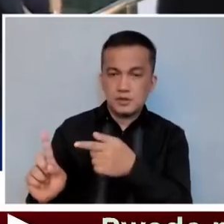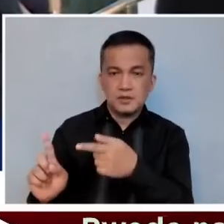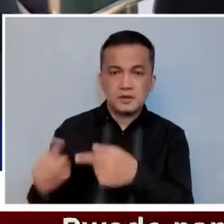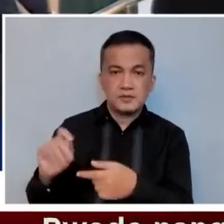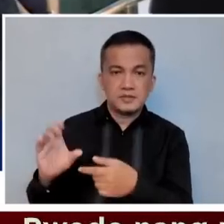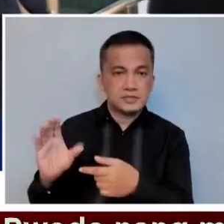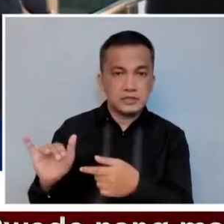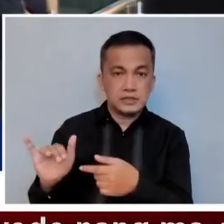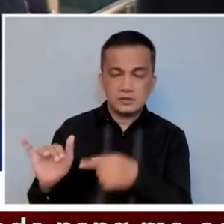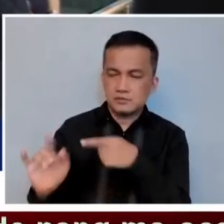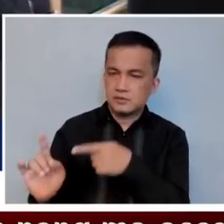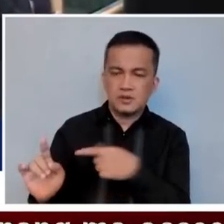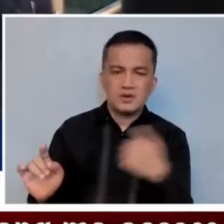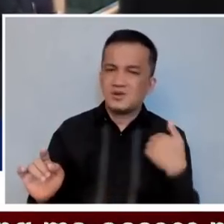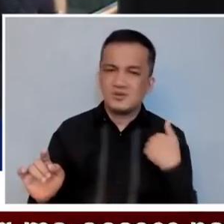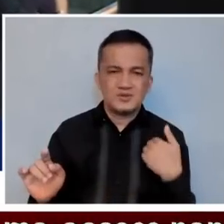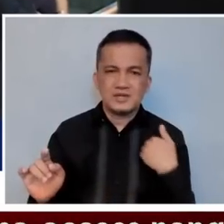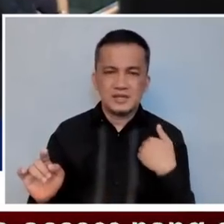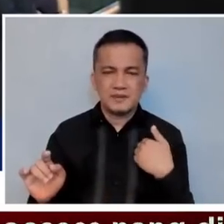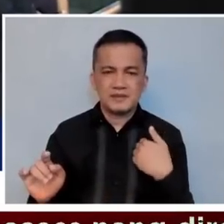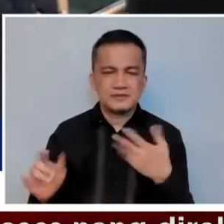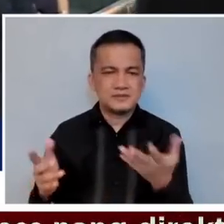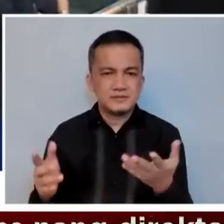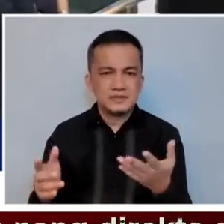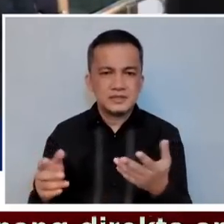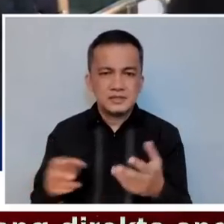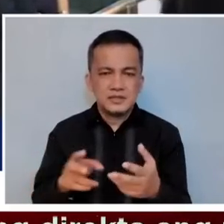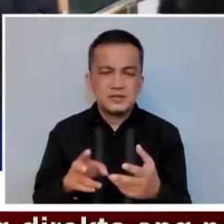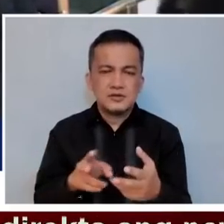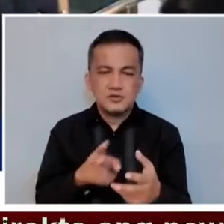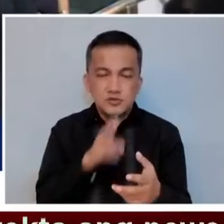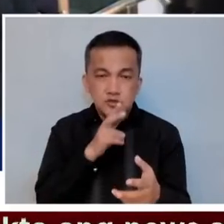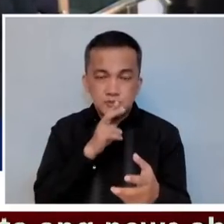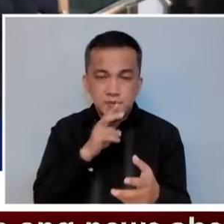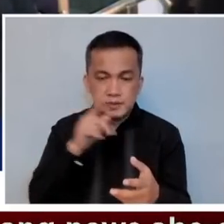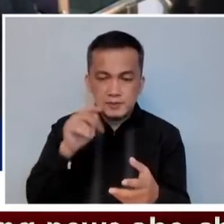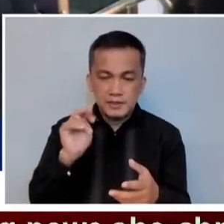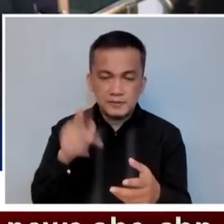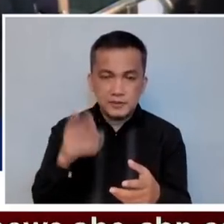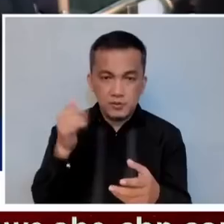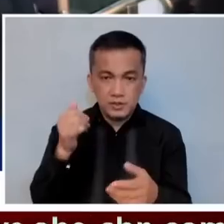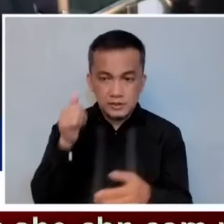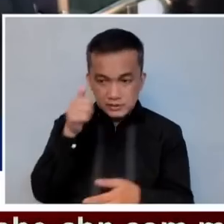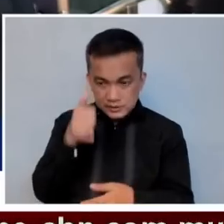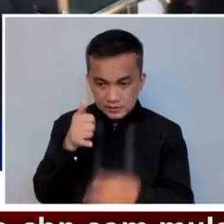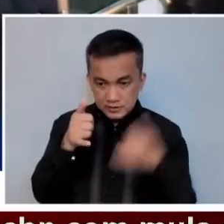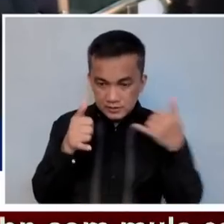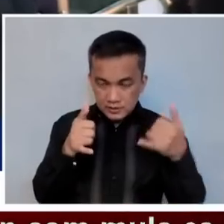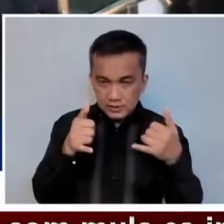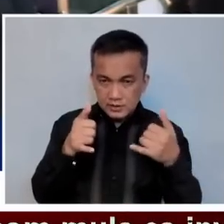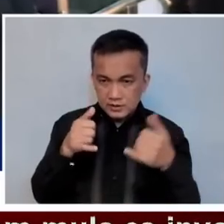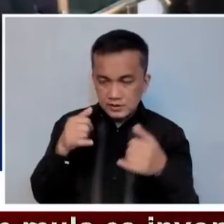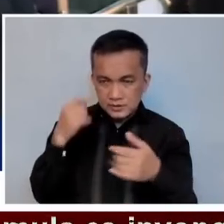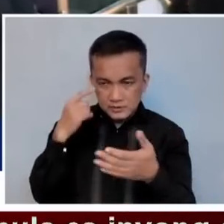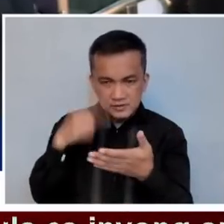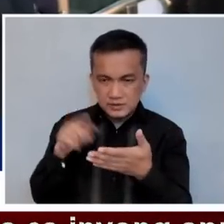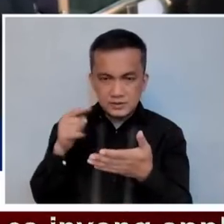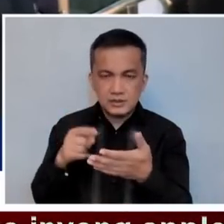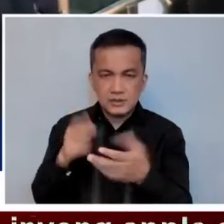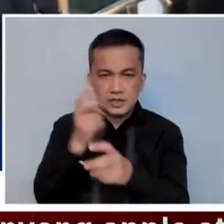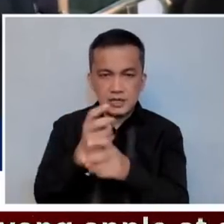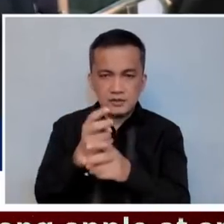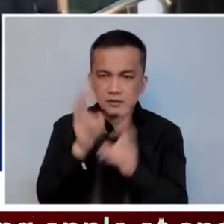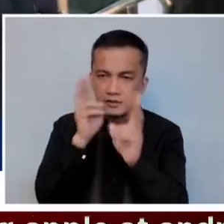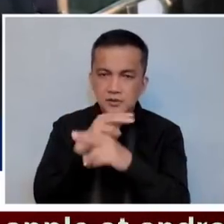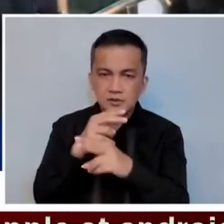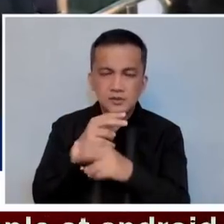talagang persons of interest ang PNP kasi nga yung CCTV footage na kanilang pinag-aaralan ay mahirap makilala yung